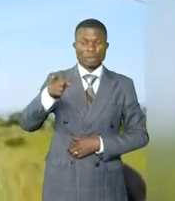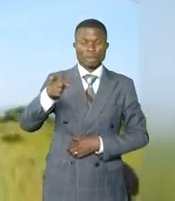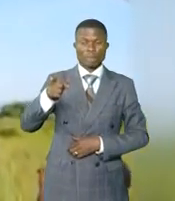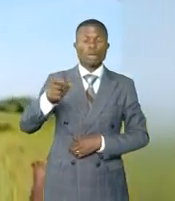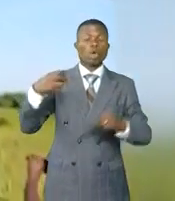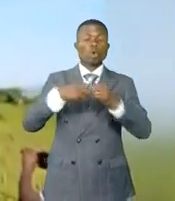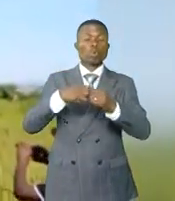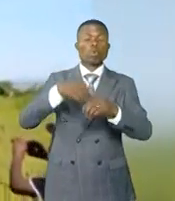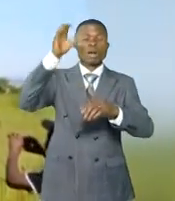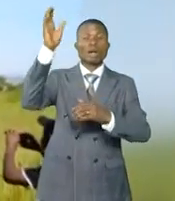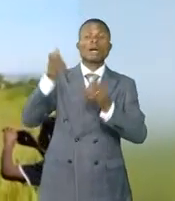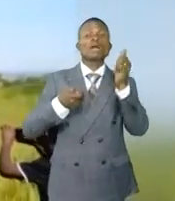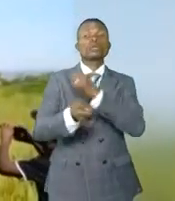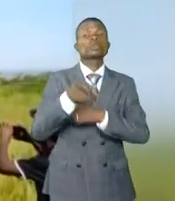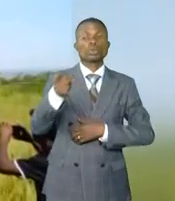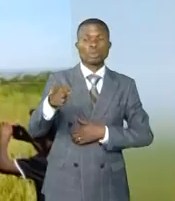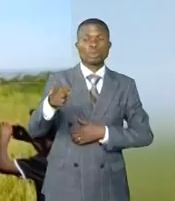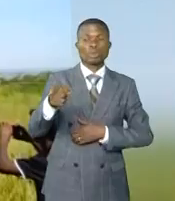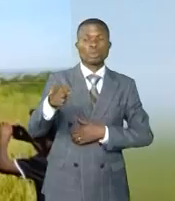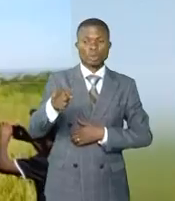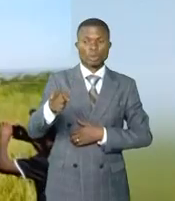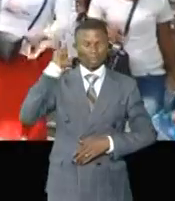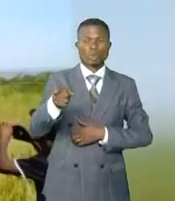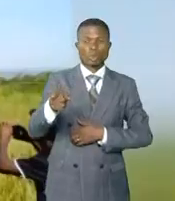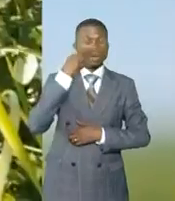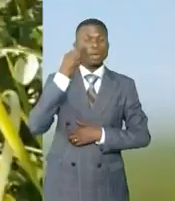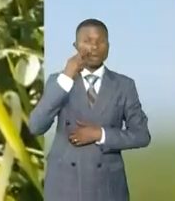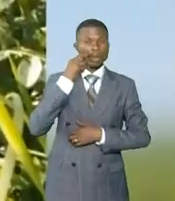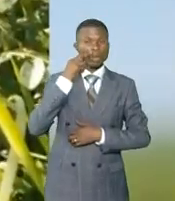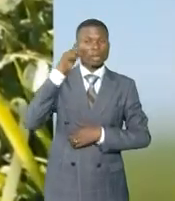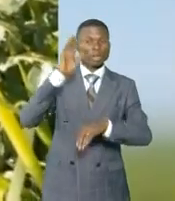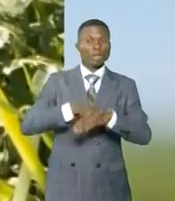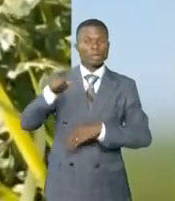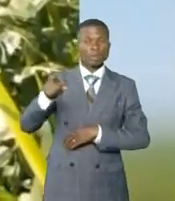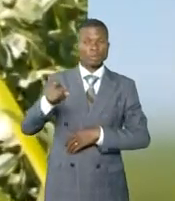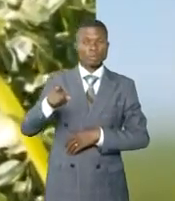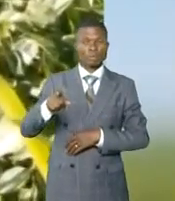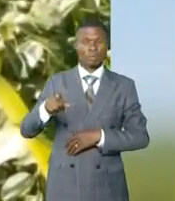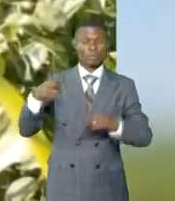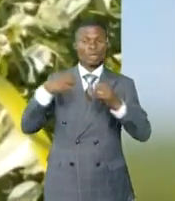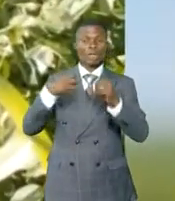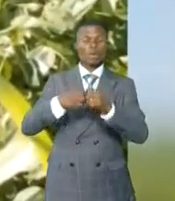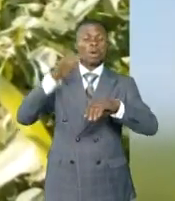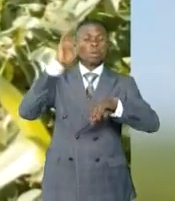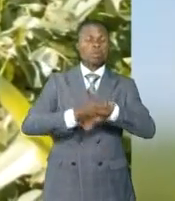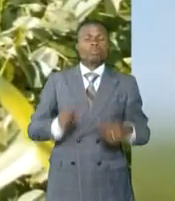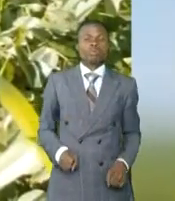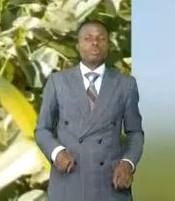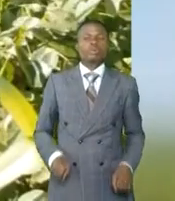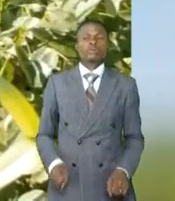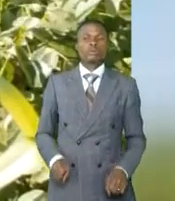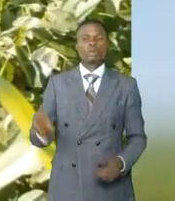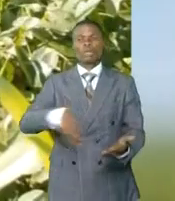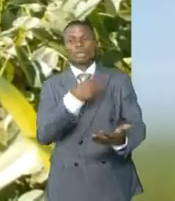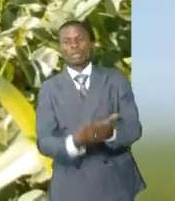détruits. Malheureusement, son aventure tourné, il a été électrocuté et projeté au sol.